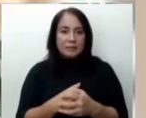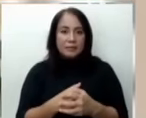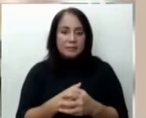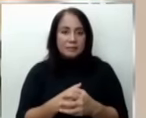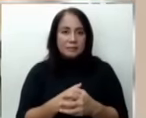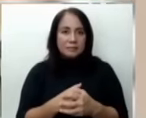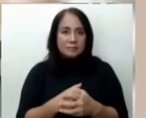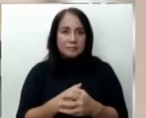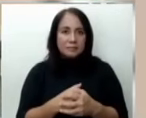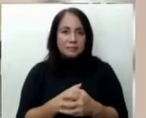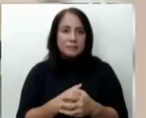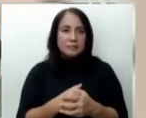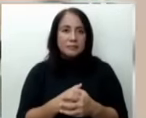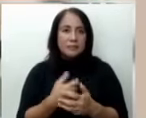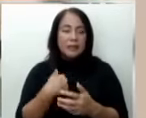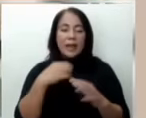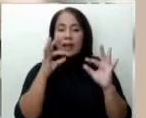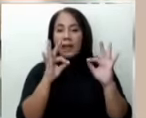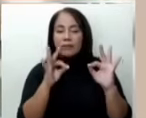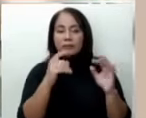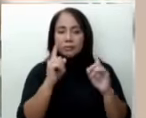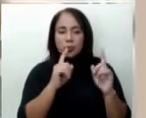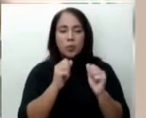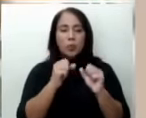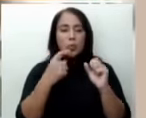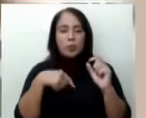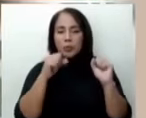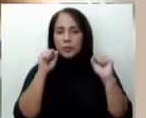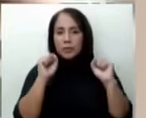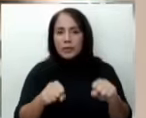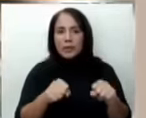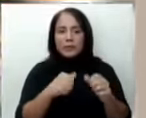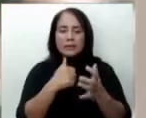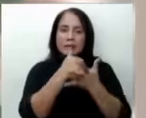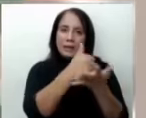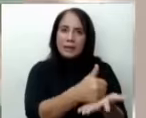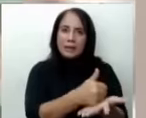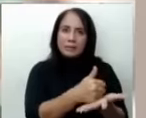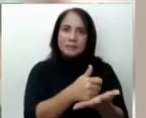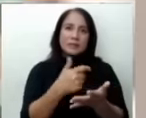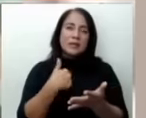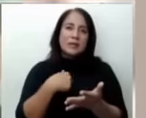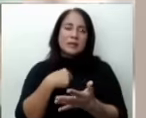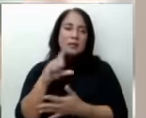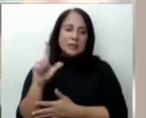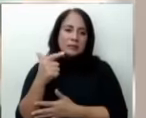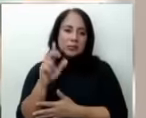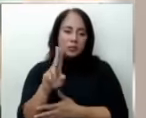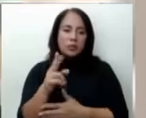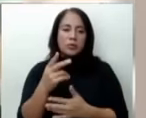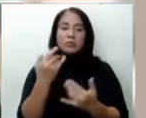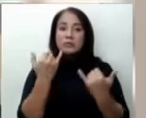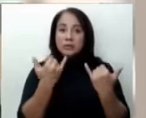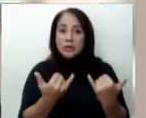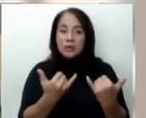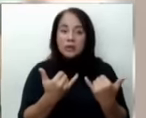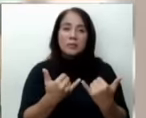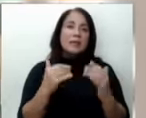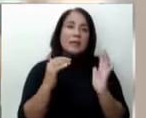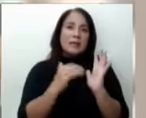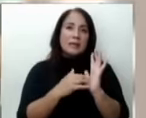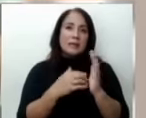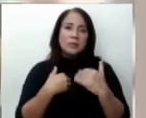Amitingan kung ano ang kaya maitulong ng LGU. Sa ngayon, pwede naman namin i-offer